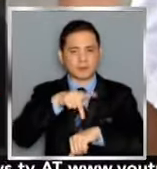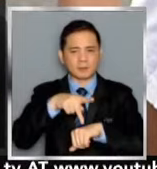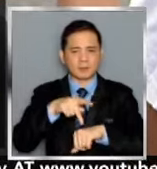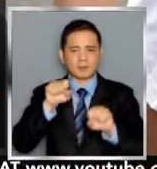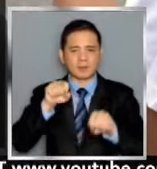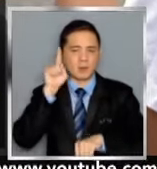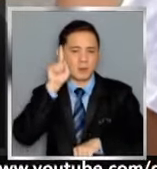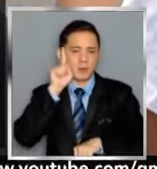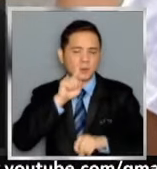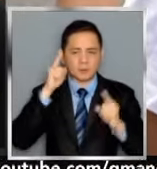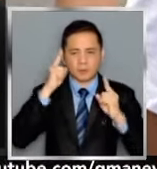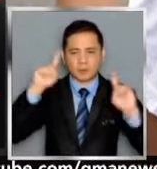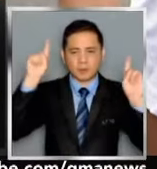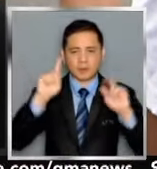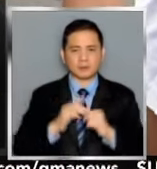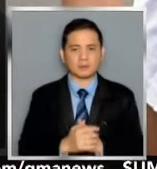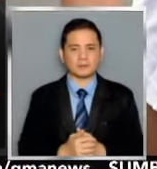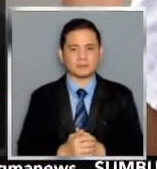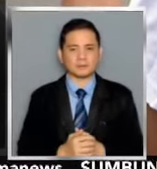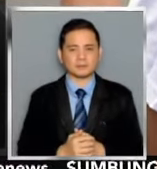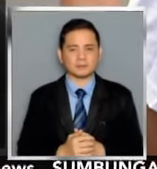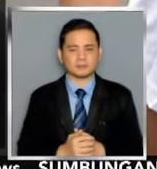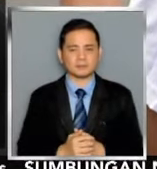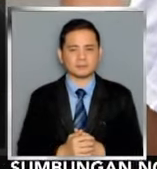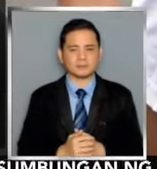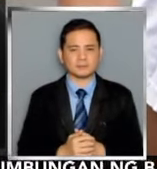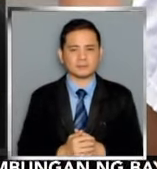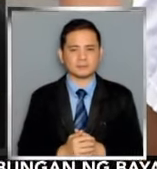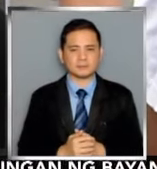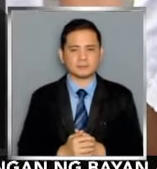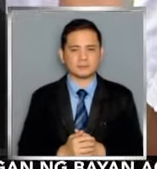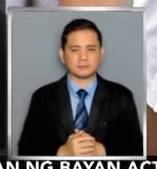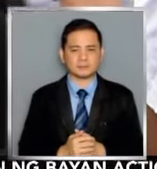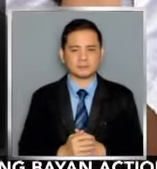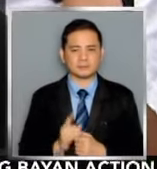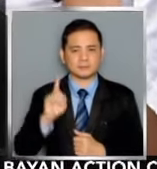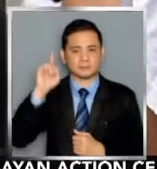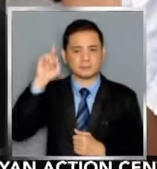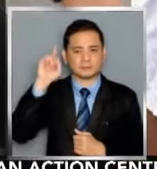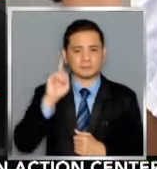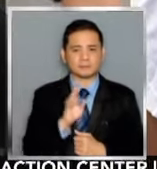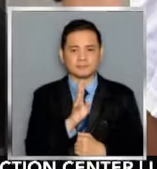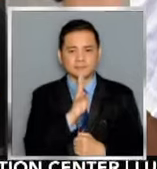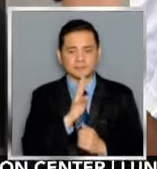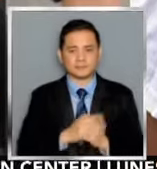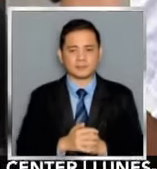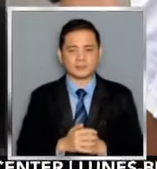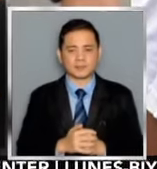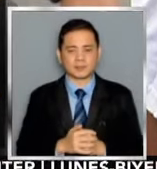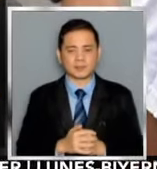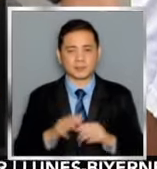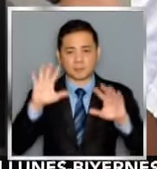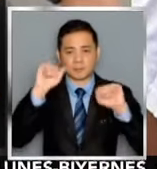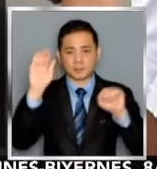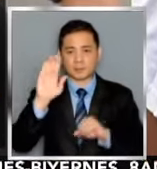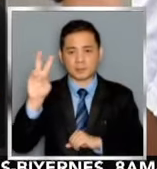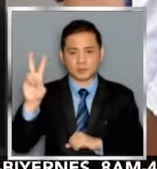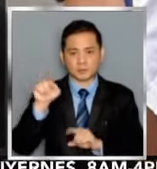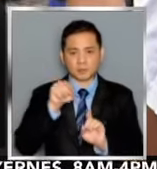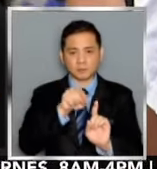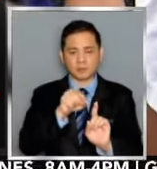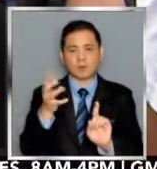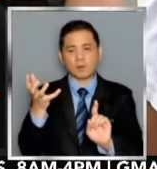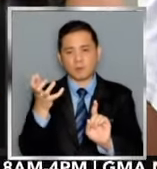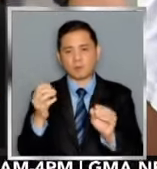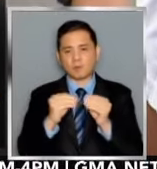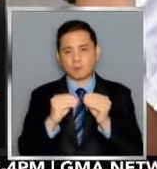sa katarungan, sa katunayan reconciliation at paglaban-laban sa mga kasinungalingan. Jr. Sana po, pero